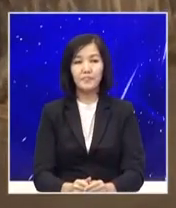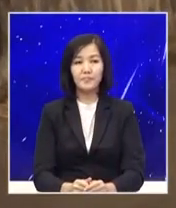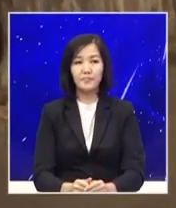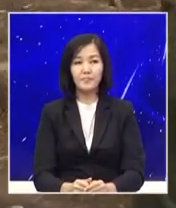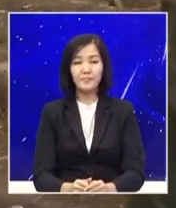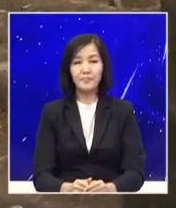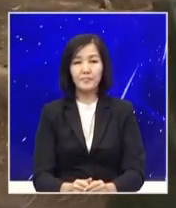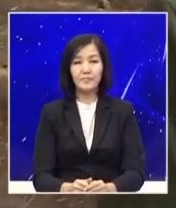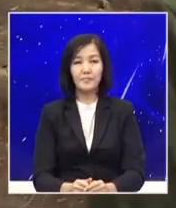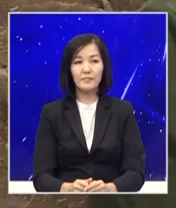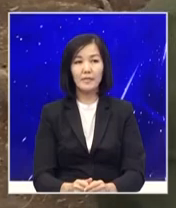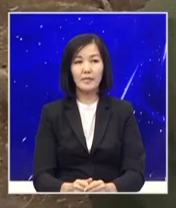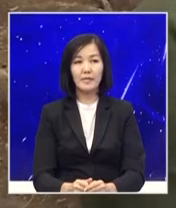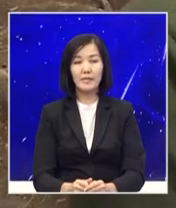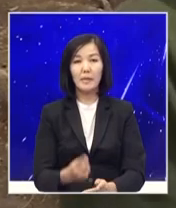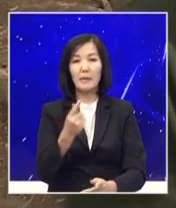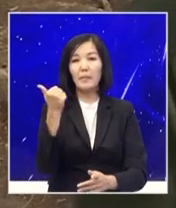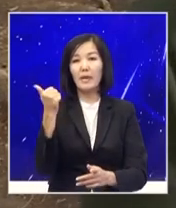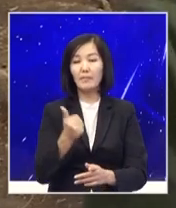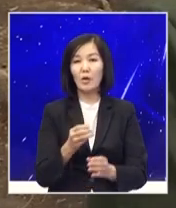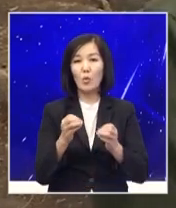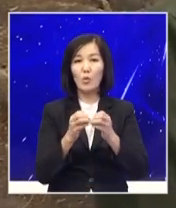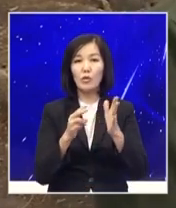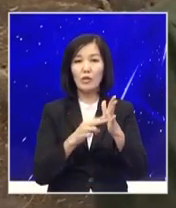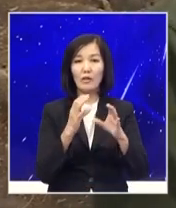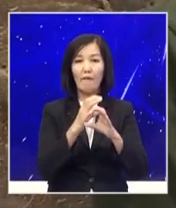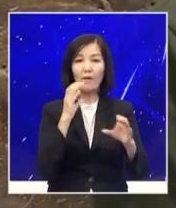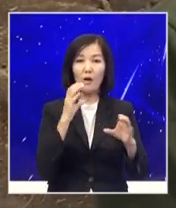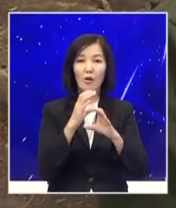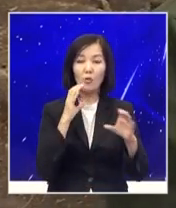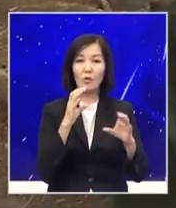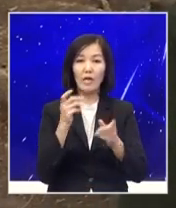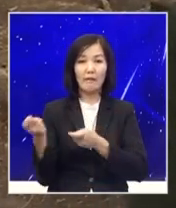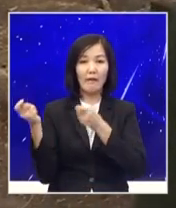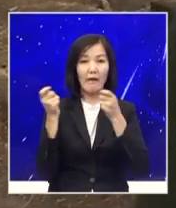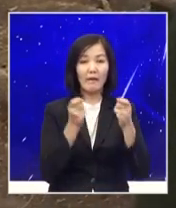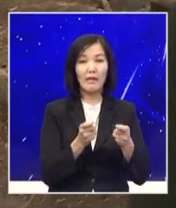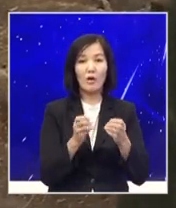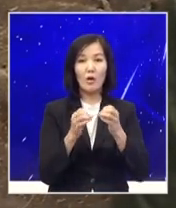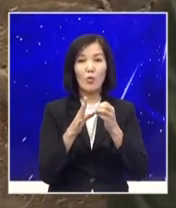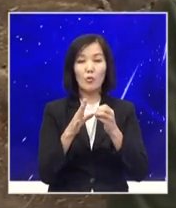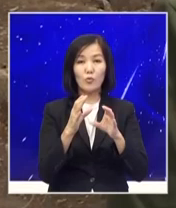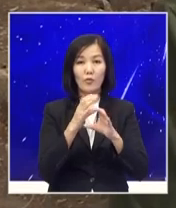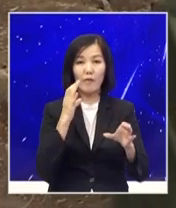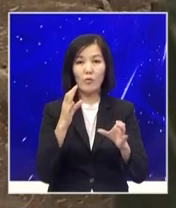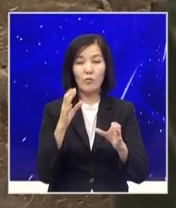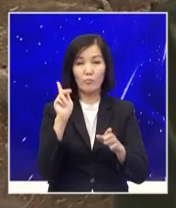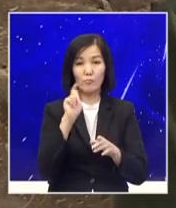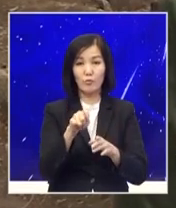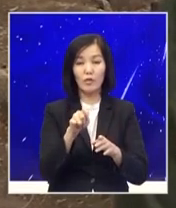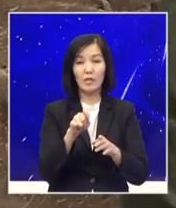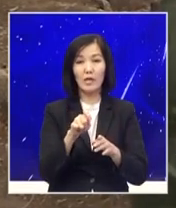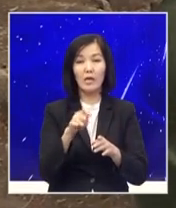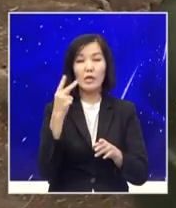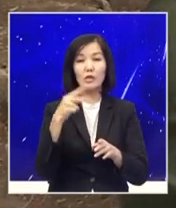вот получили мы 17 вагонов. Бір апта ішінде біз 17 вагон көмір алдық. Қазіргі таңда 14 вагон жолда келе жатыр. Күніне